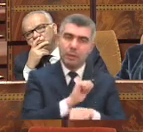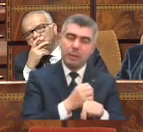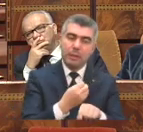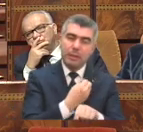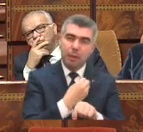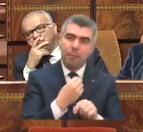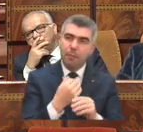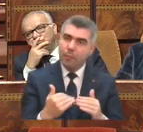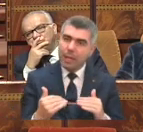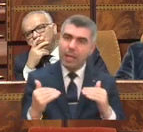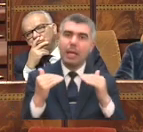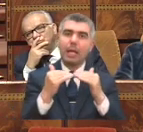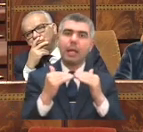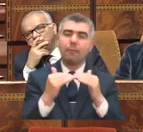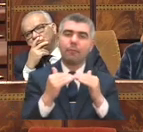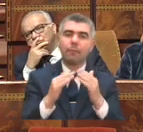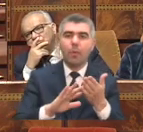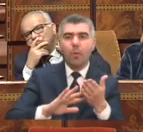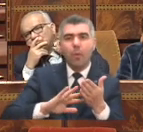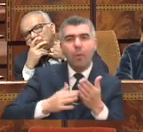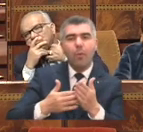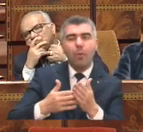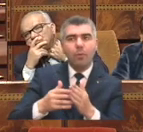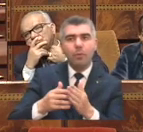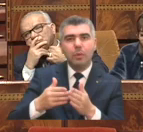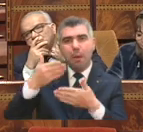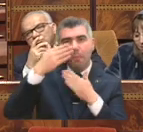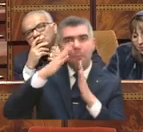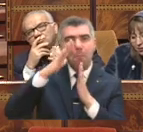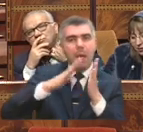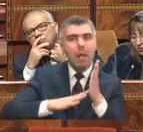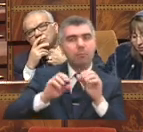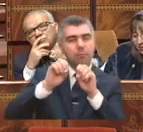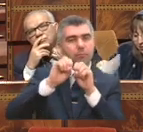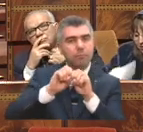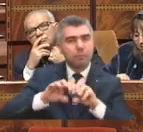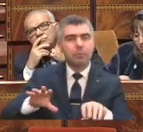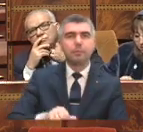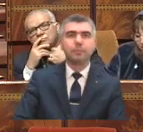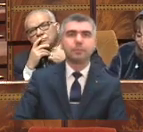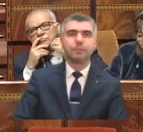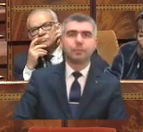متوازنة تشمل جميع مناطق المملكة. سيد الوزير، كما هو الشأن